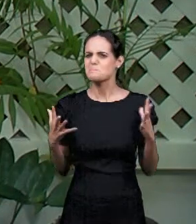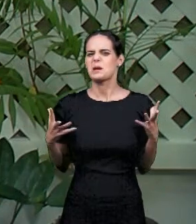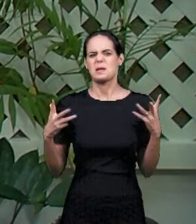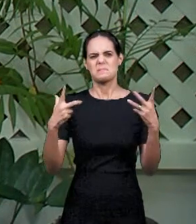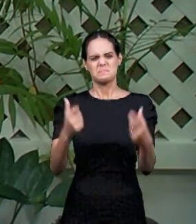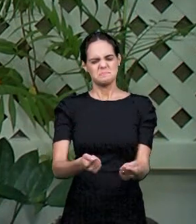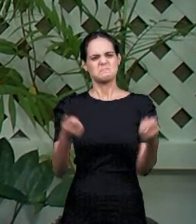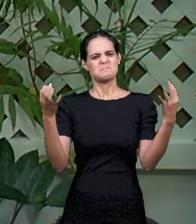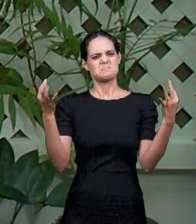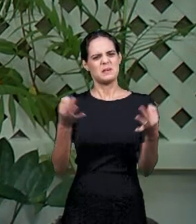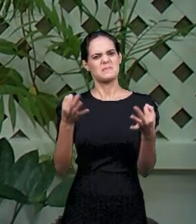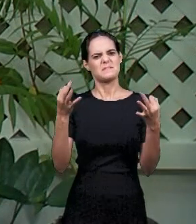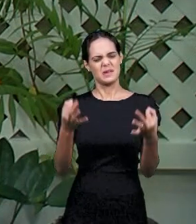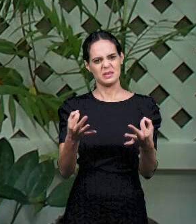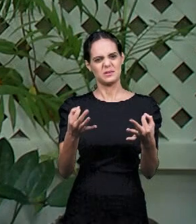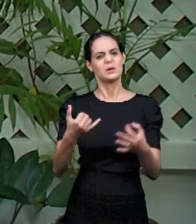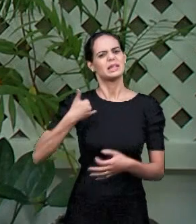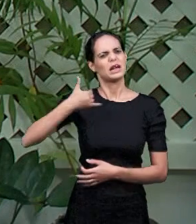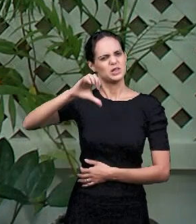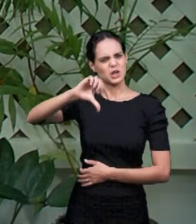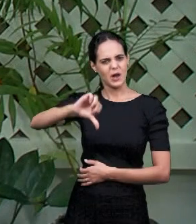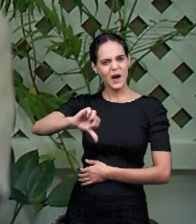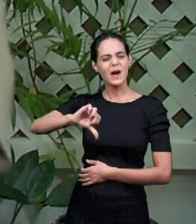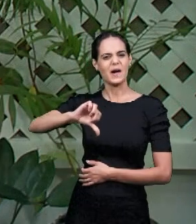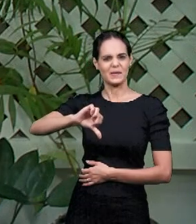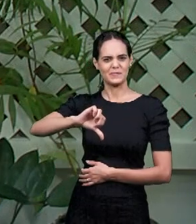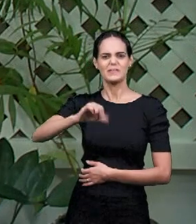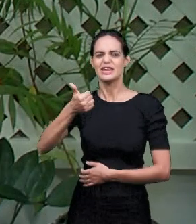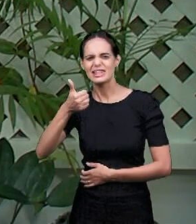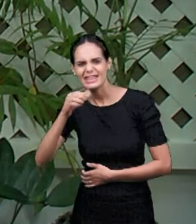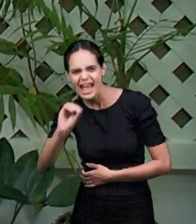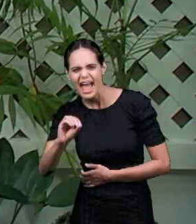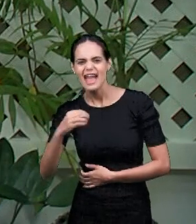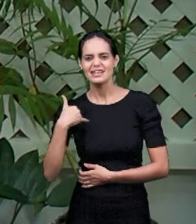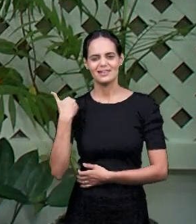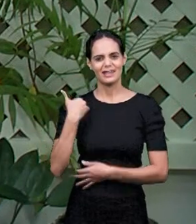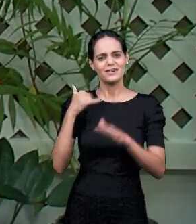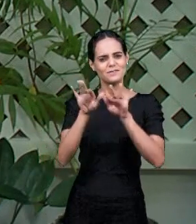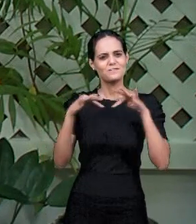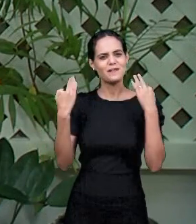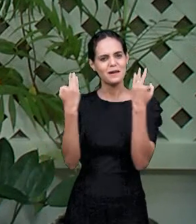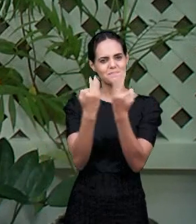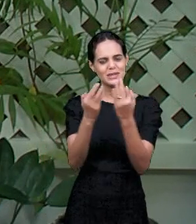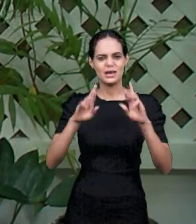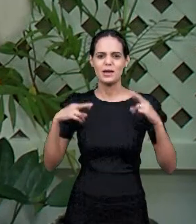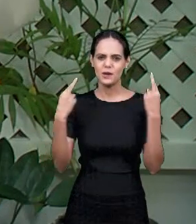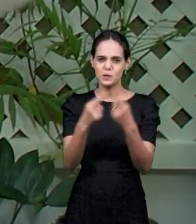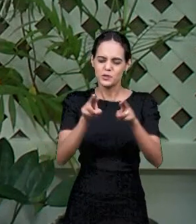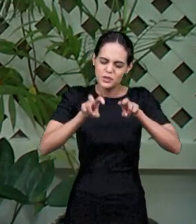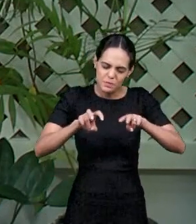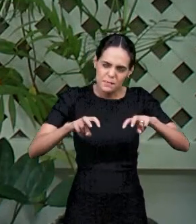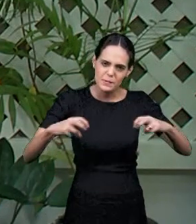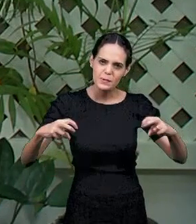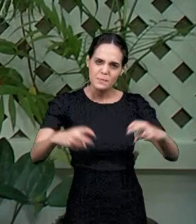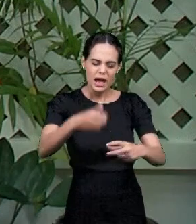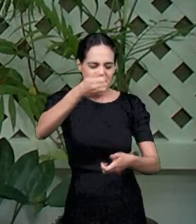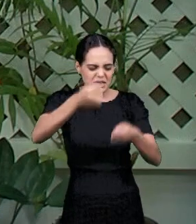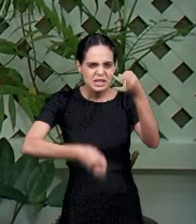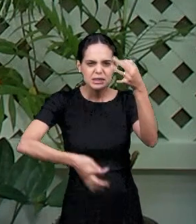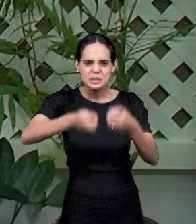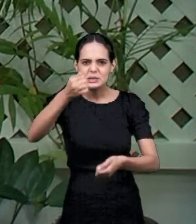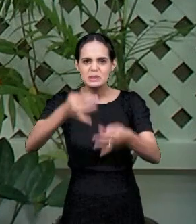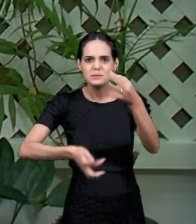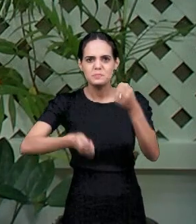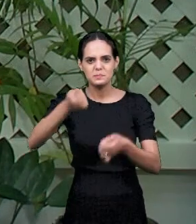notables. Des enfants, d'ailleurs, de 9 ans d'âge, 10 ans d'âge, la famille se réunit, explique,